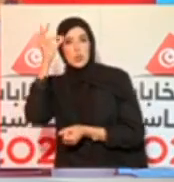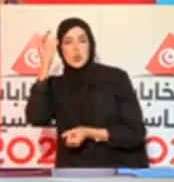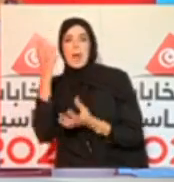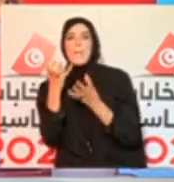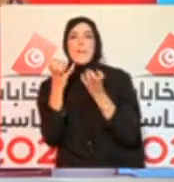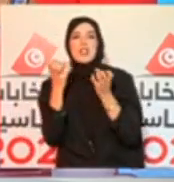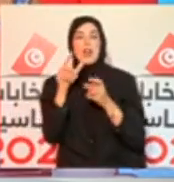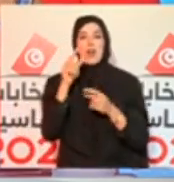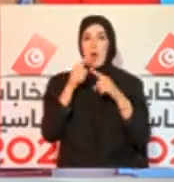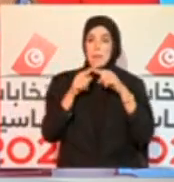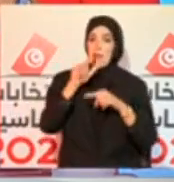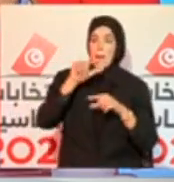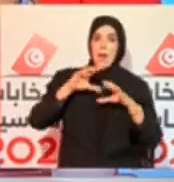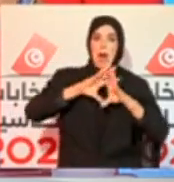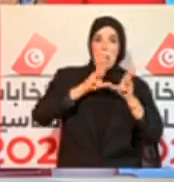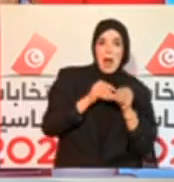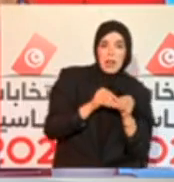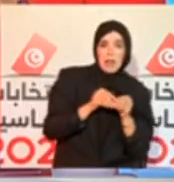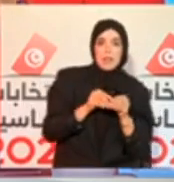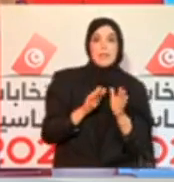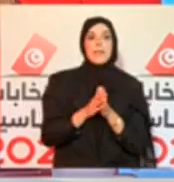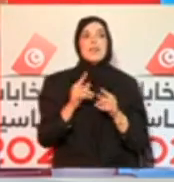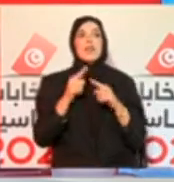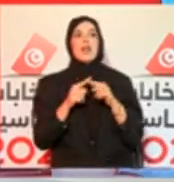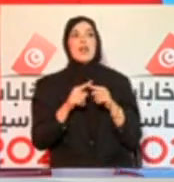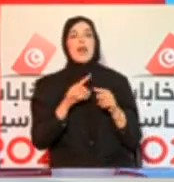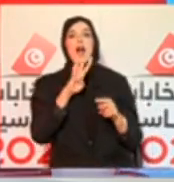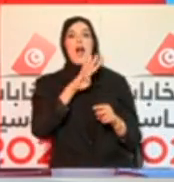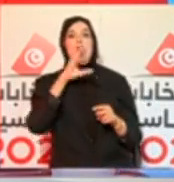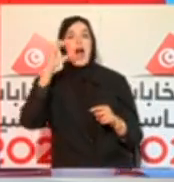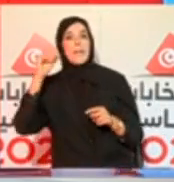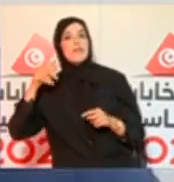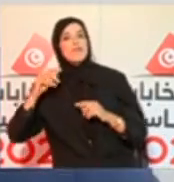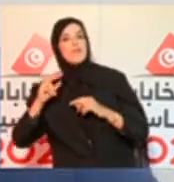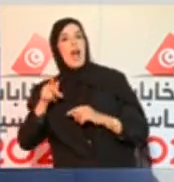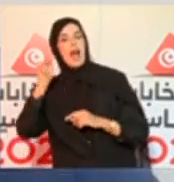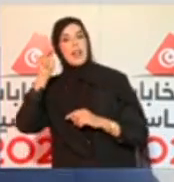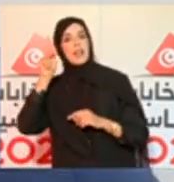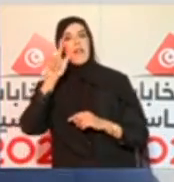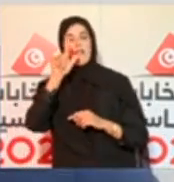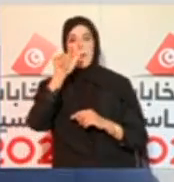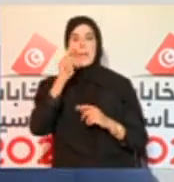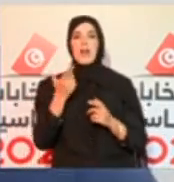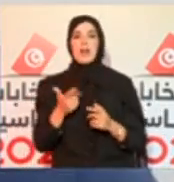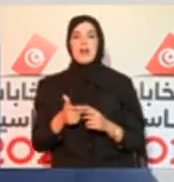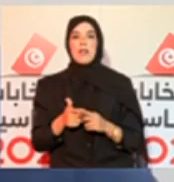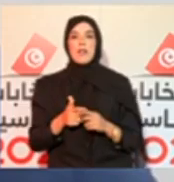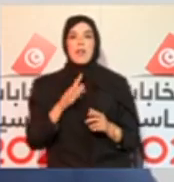ثم معناتها فئات العموريه 40 فما فوق موجودين